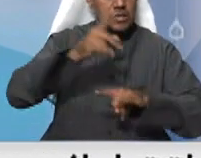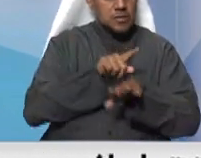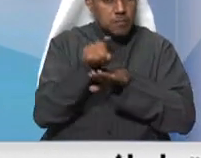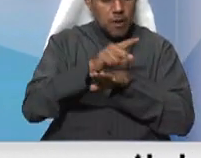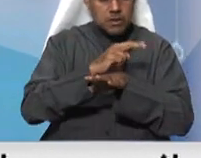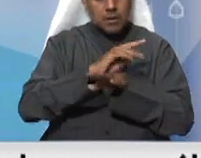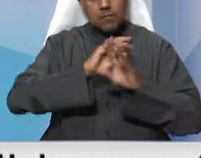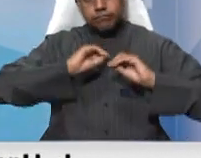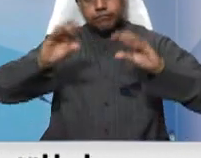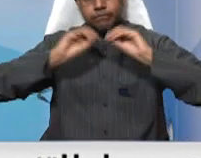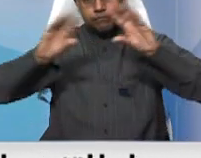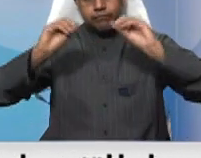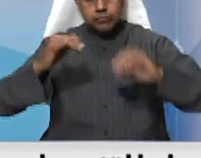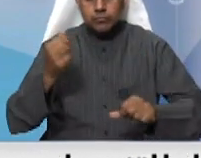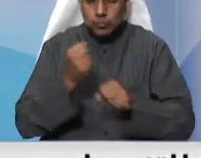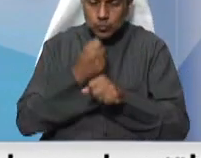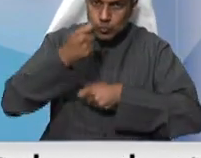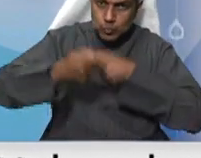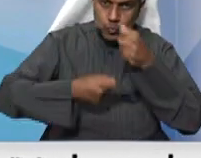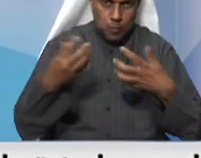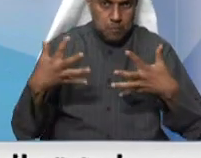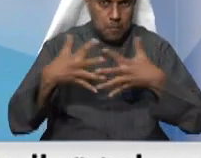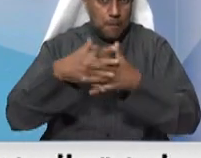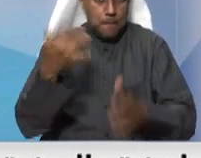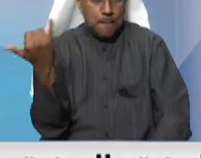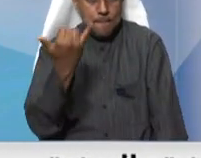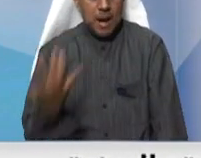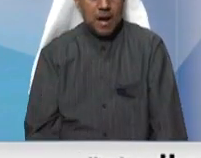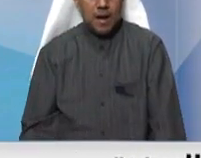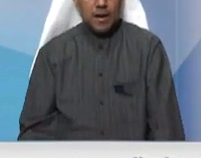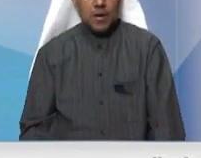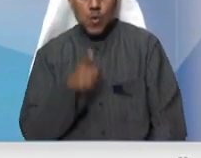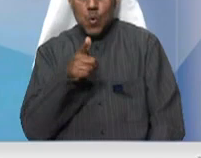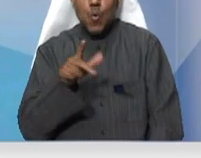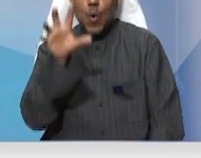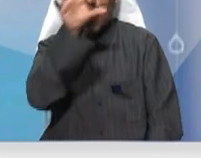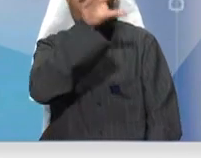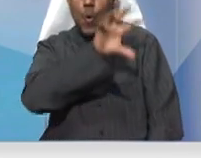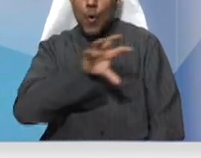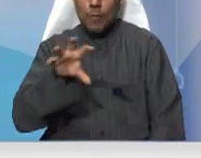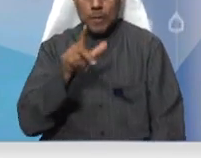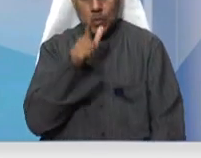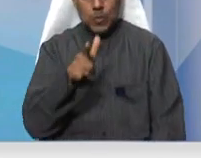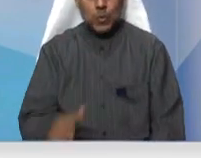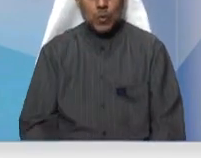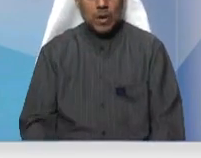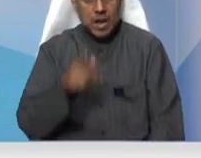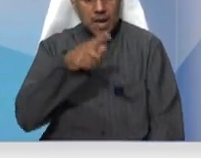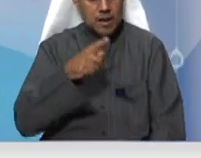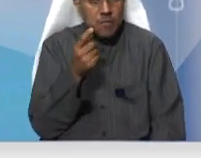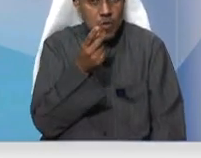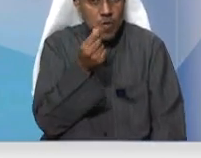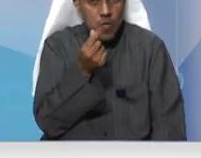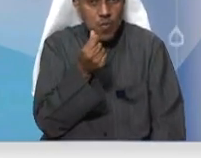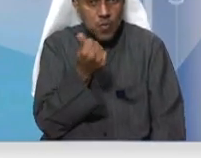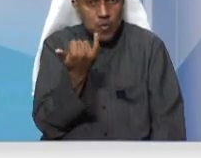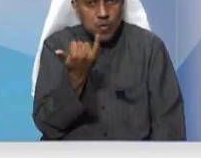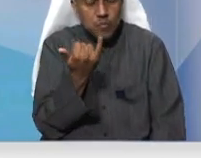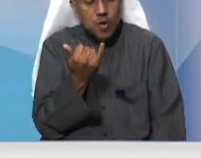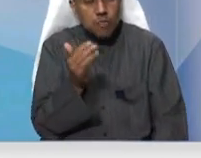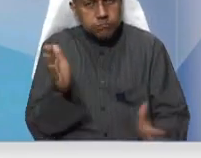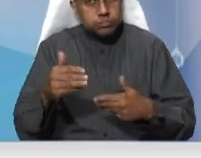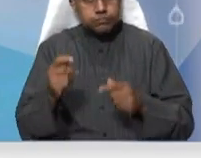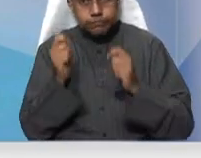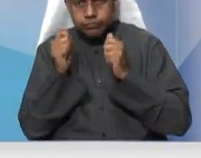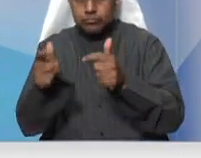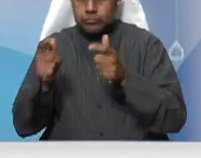ومن هنا يعني الأمين العام لحلف الناتو لفت إلى أن الإنفاق الدفاعي في الحلف وصل